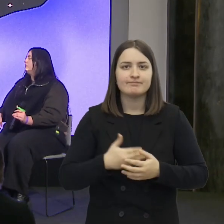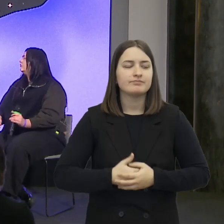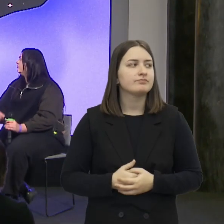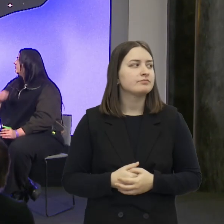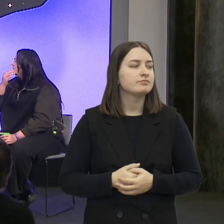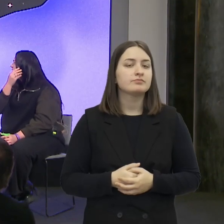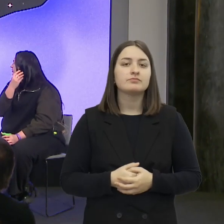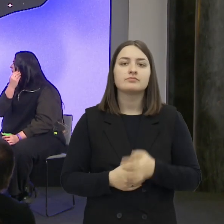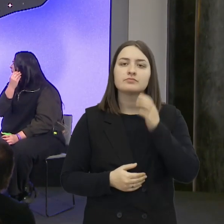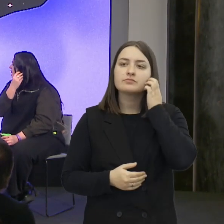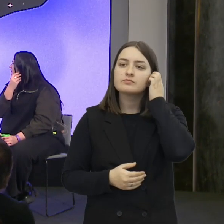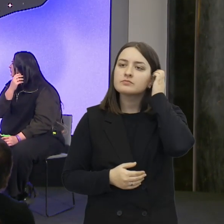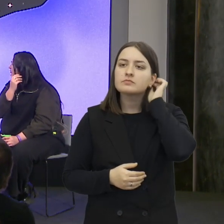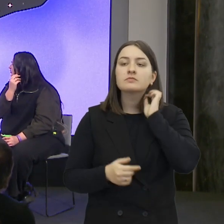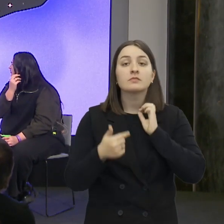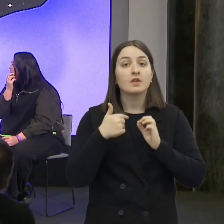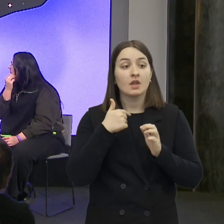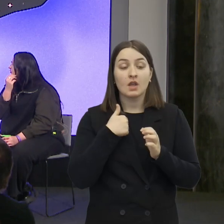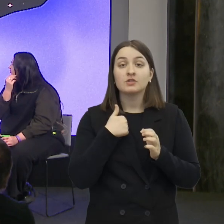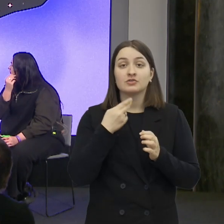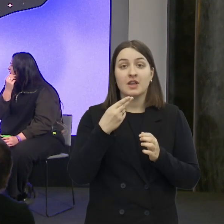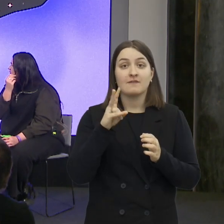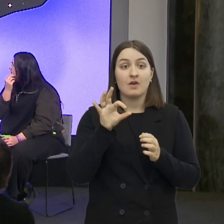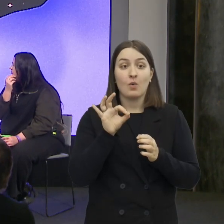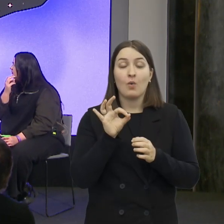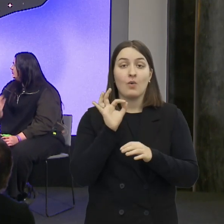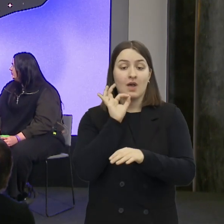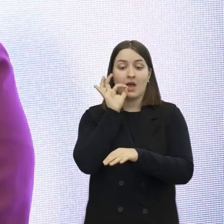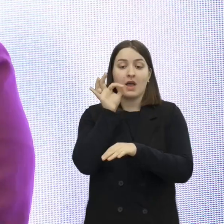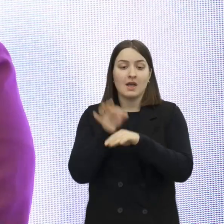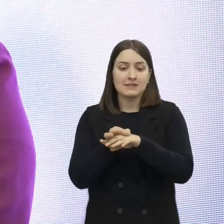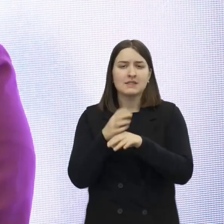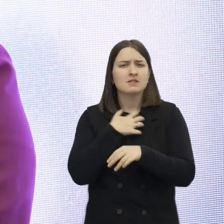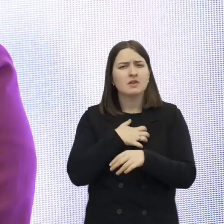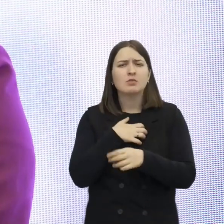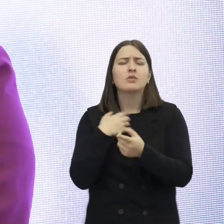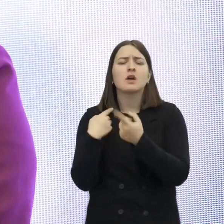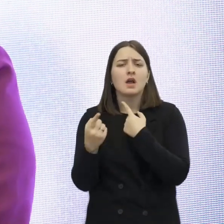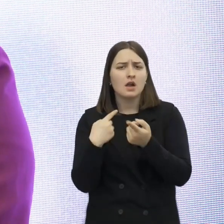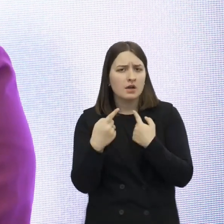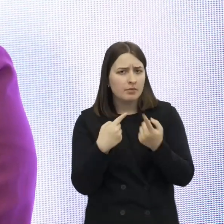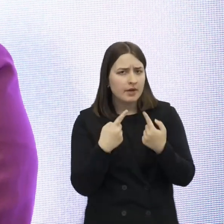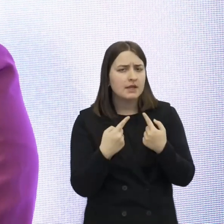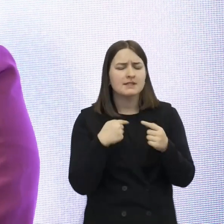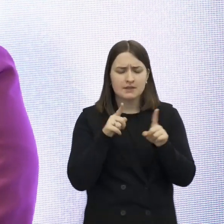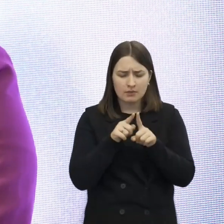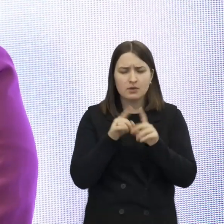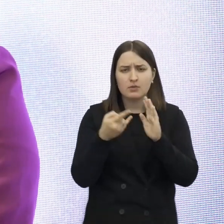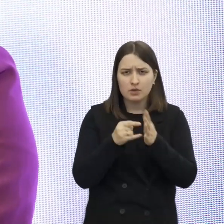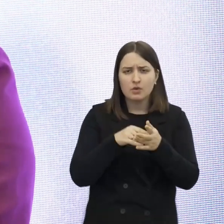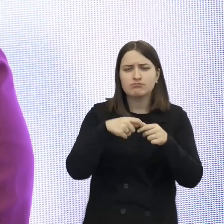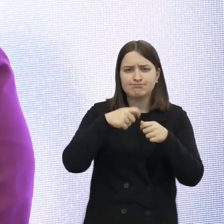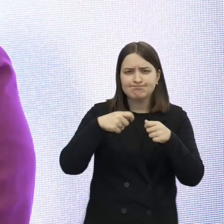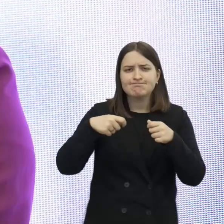Aš tai kaip iš nevyriausybinio sektoriaus, tai kalbėtis ir mes ir planuojam ir toliau kalbėtis ir